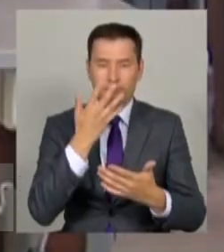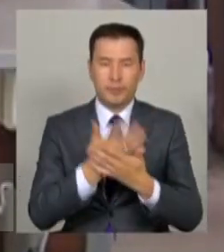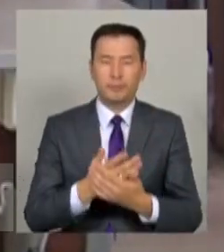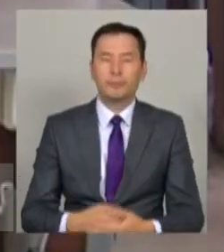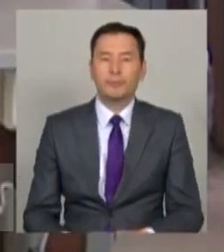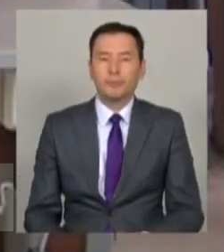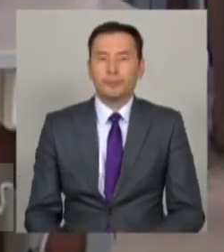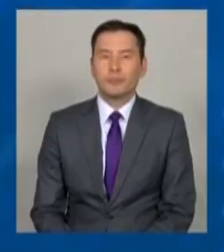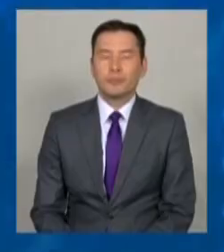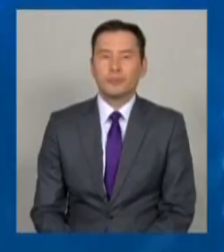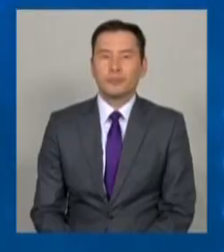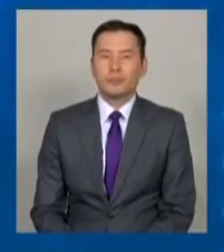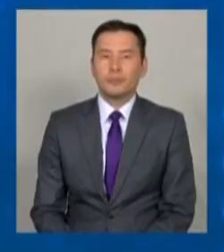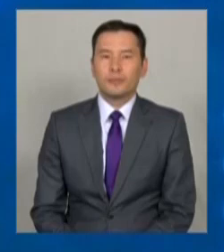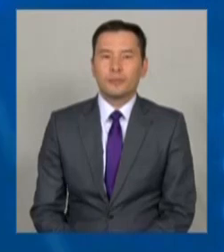абитуриентов.